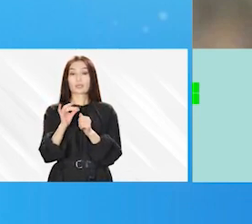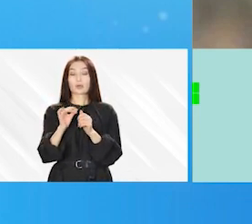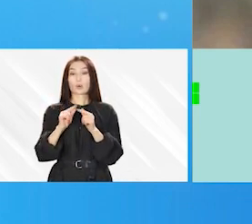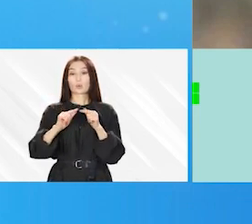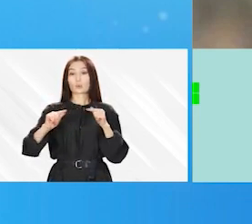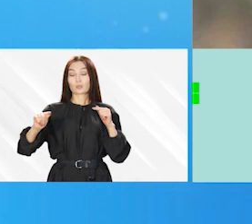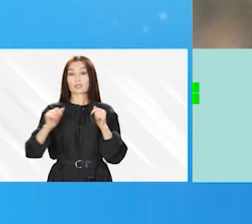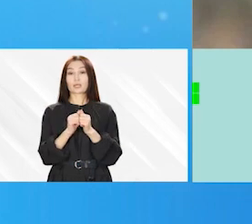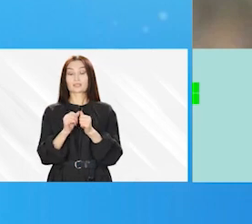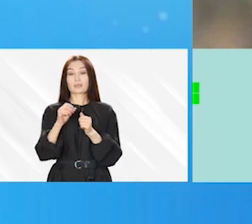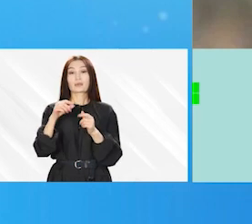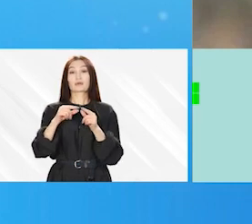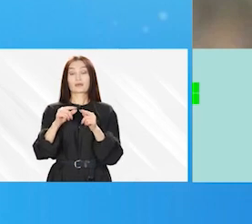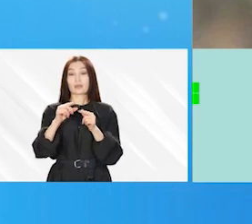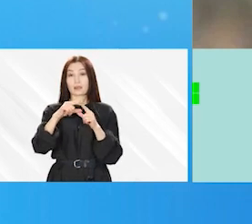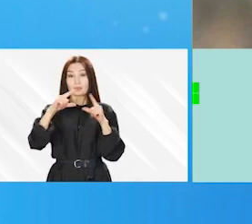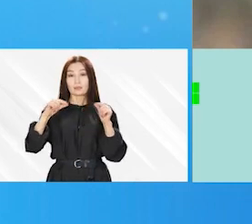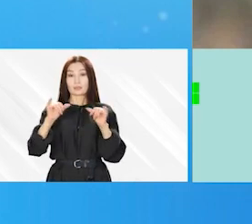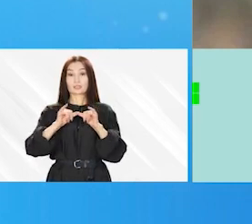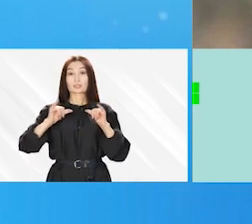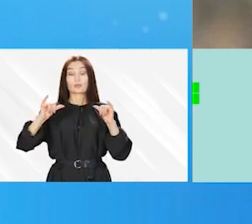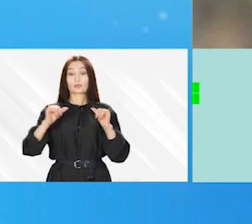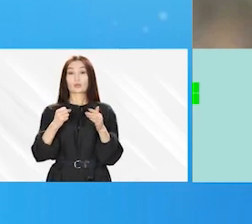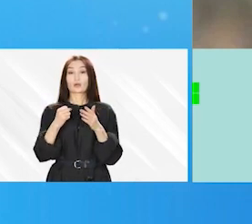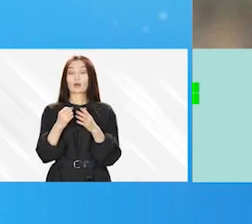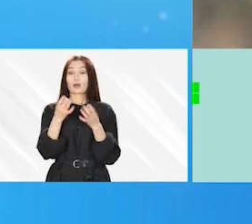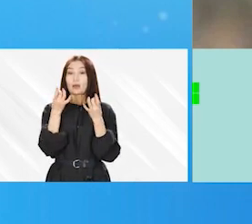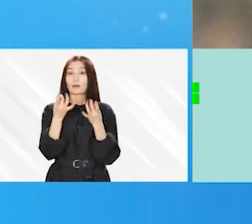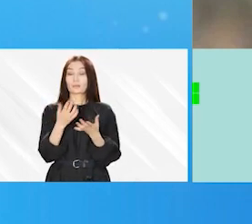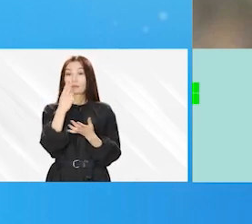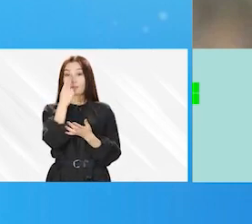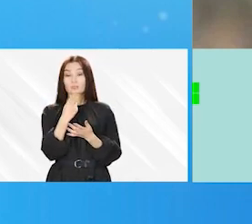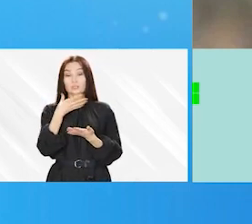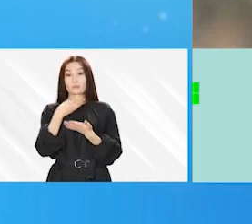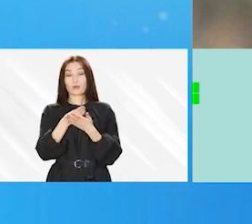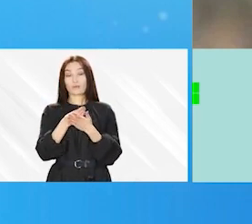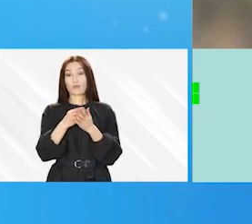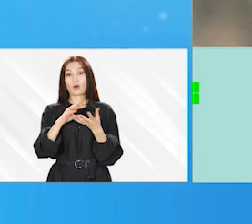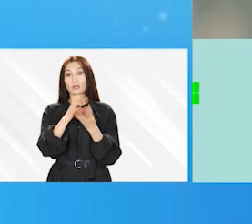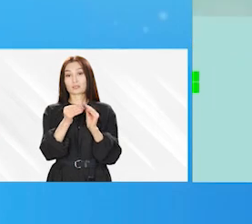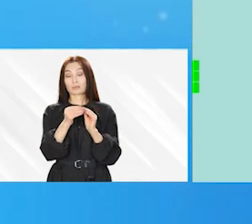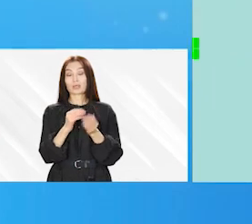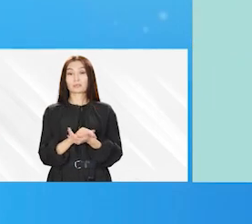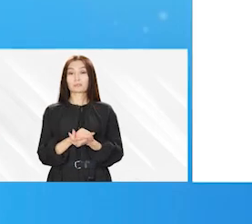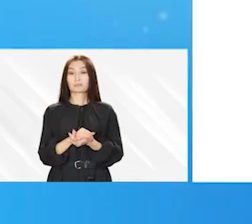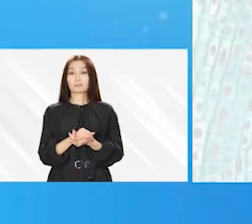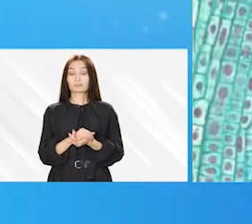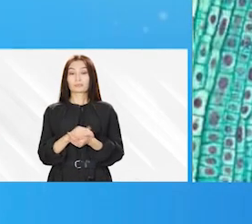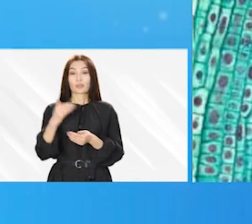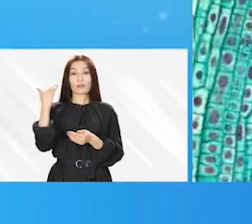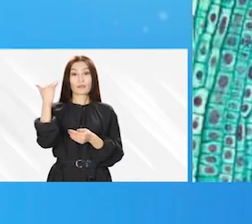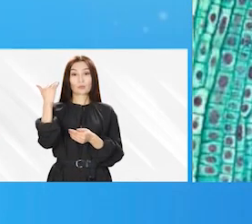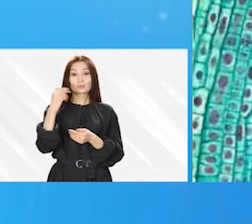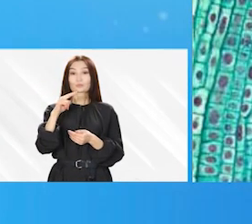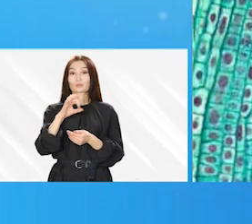растут и листья постепенно достигая обычных для этого растения размера верхушку